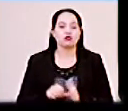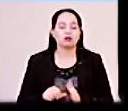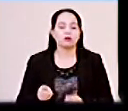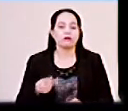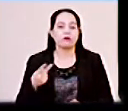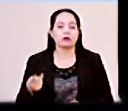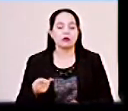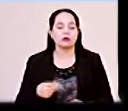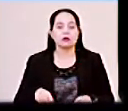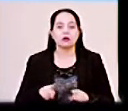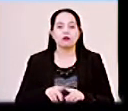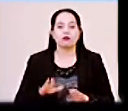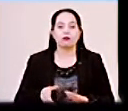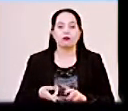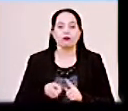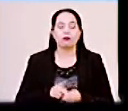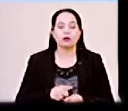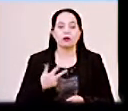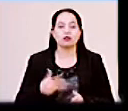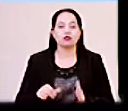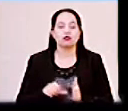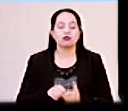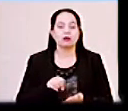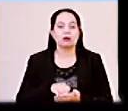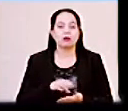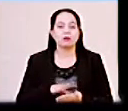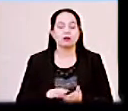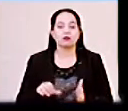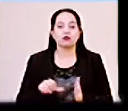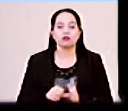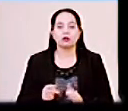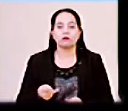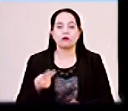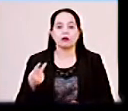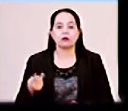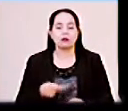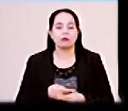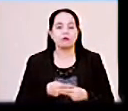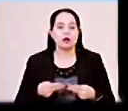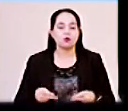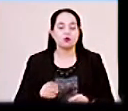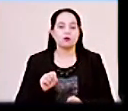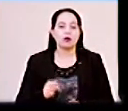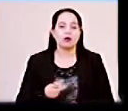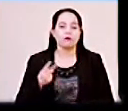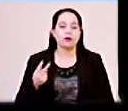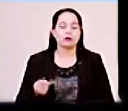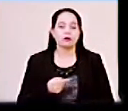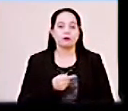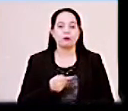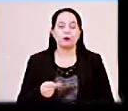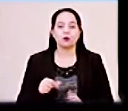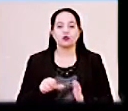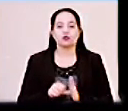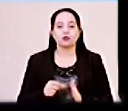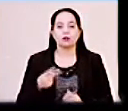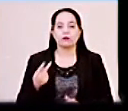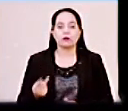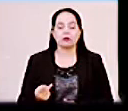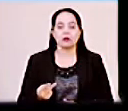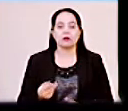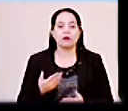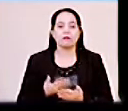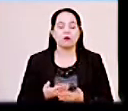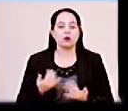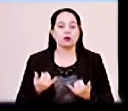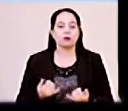квадрате. Значит, вместо 36 запишем 6 квадрат. Получим а квадрат минус 6 квадрат.